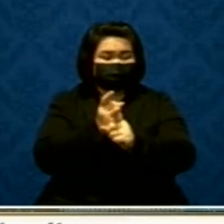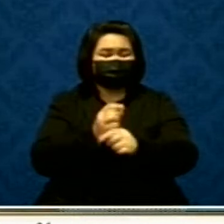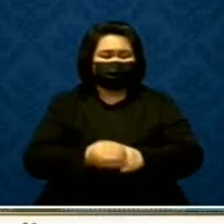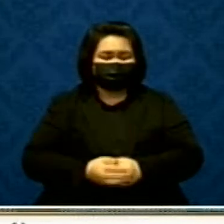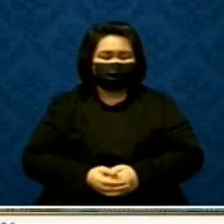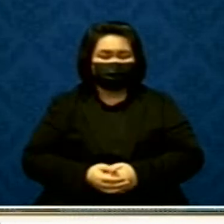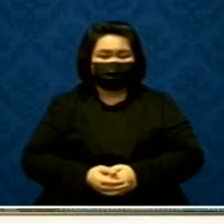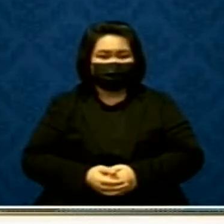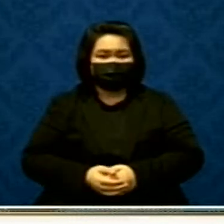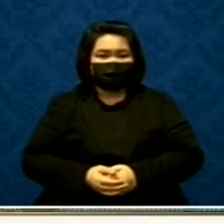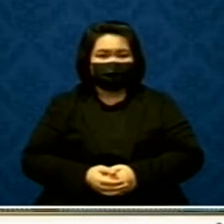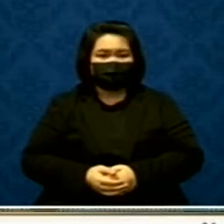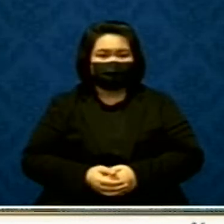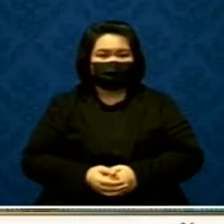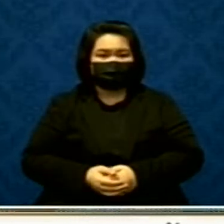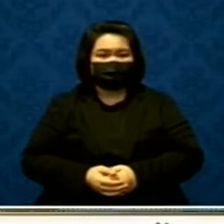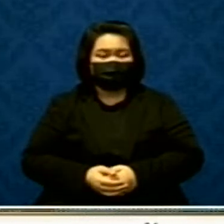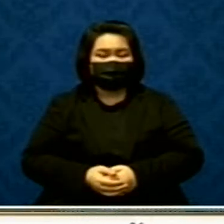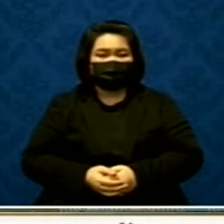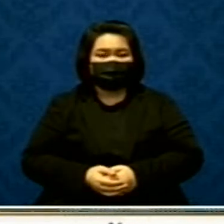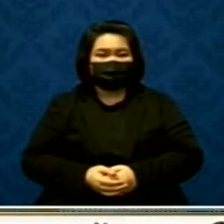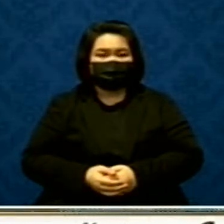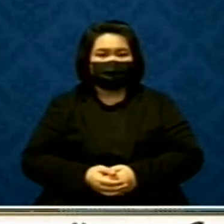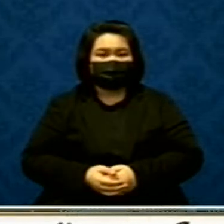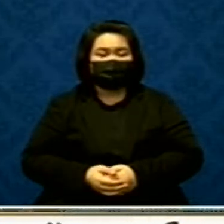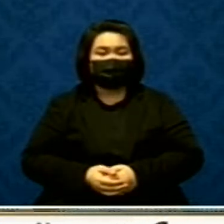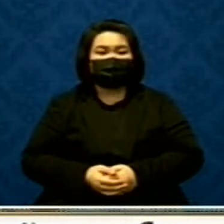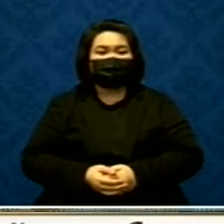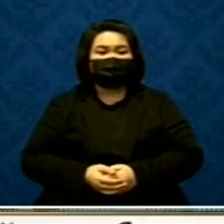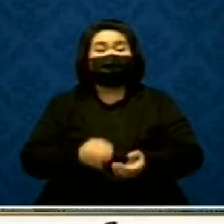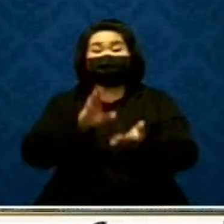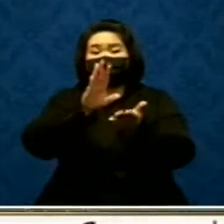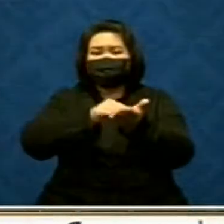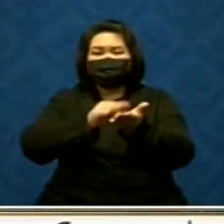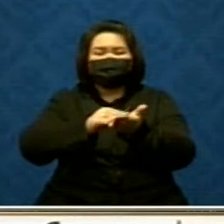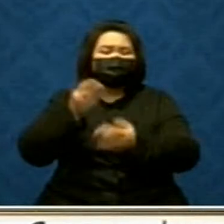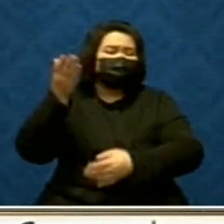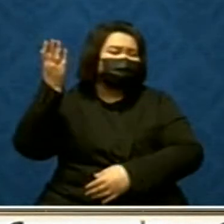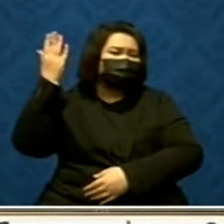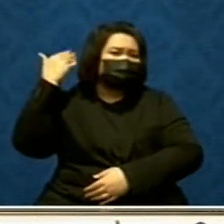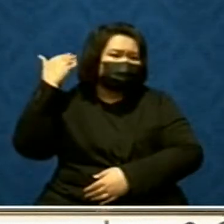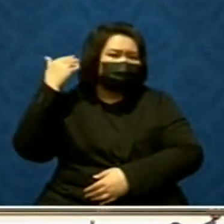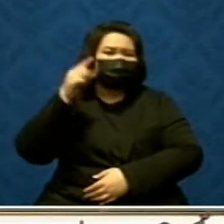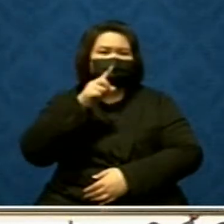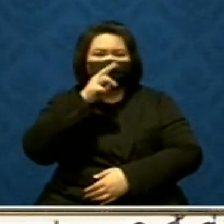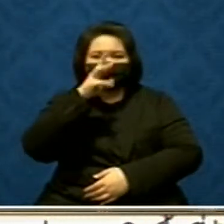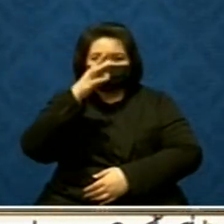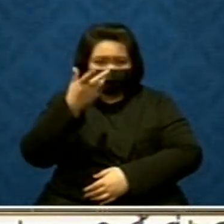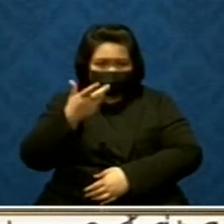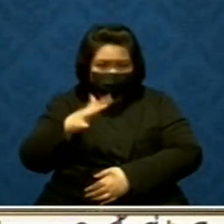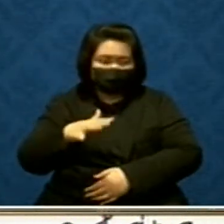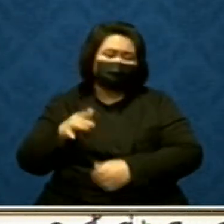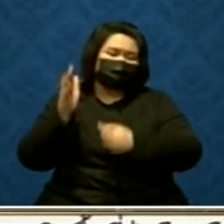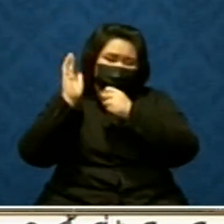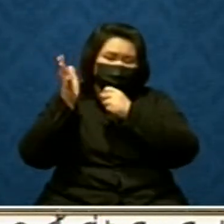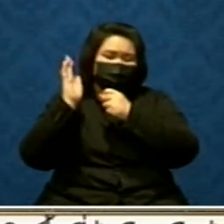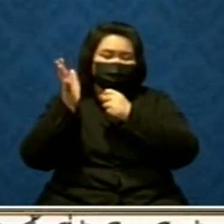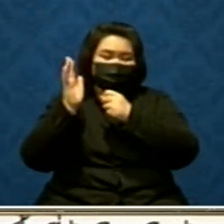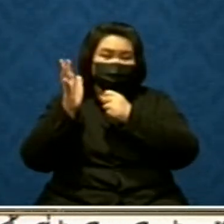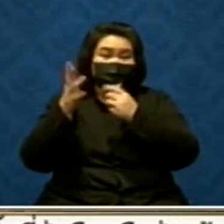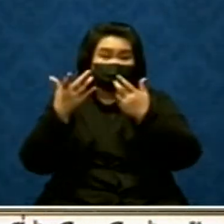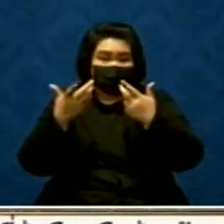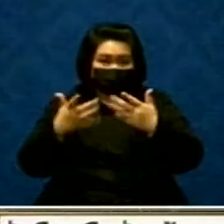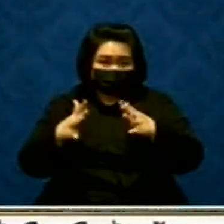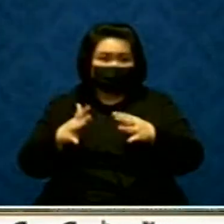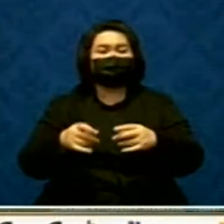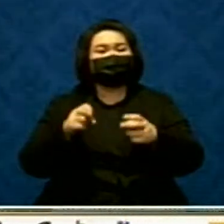เรื่องนี้นะครับก็มีรายละเอียดที่เคยอภิปรายไปครั้งแล้วเนี่ยนะครับเพื่อจะไม่ให้เป็น